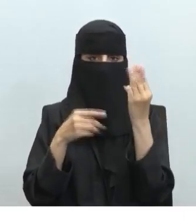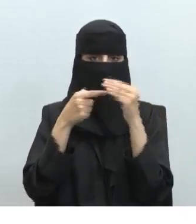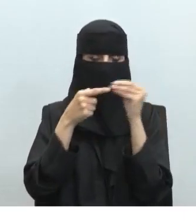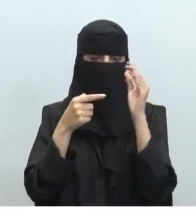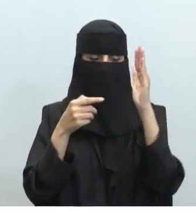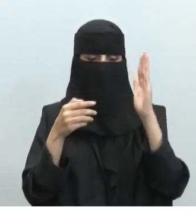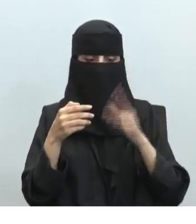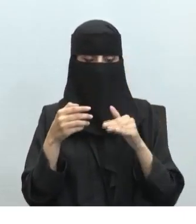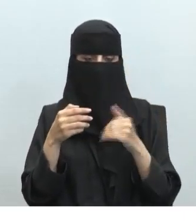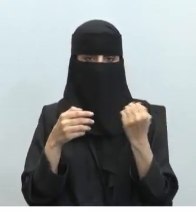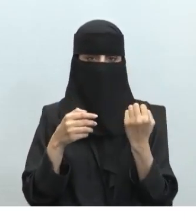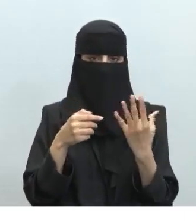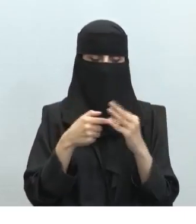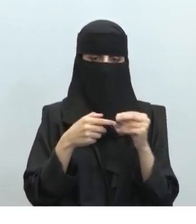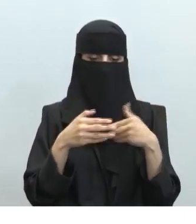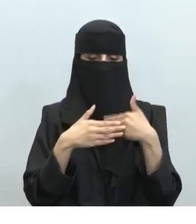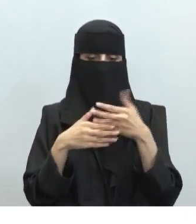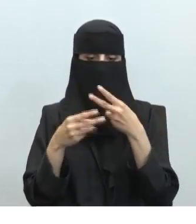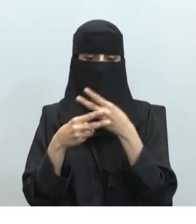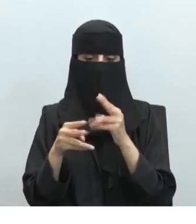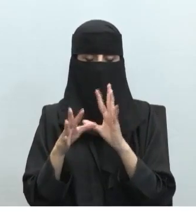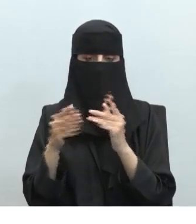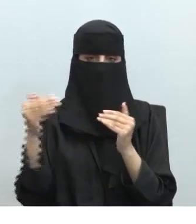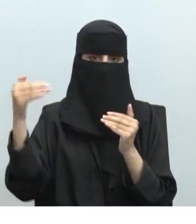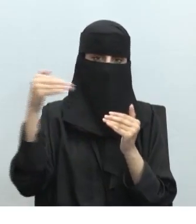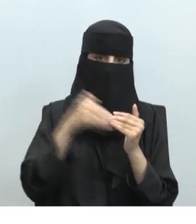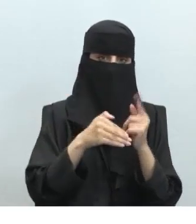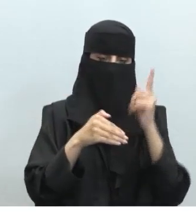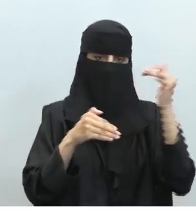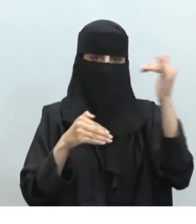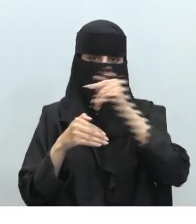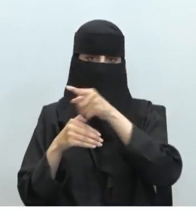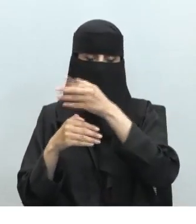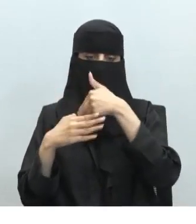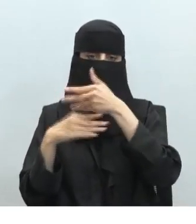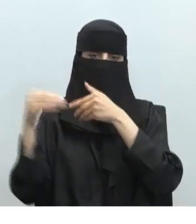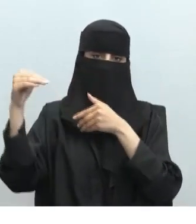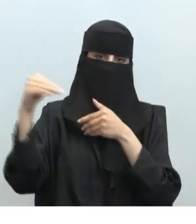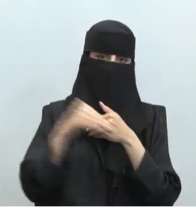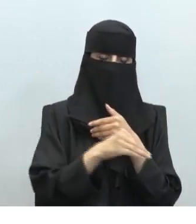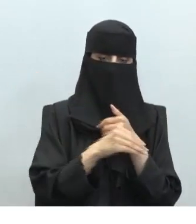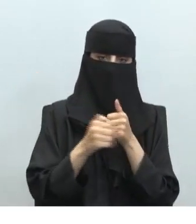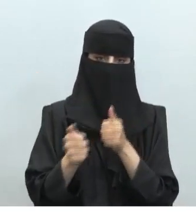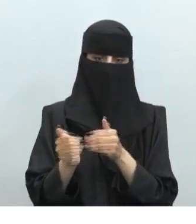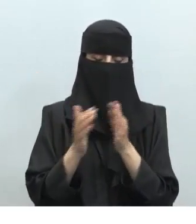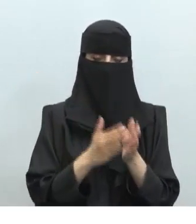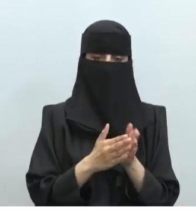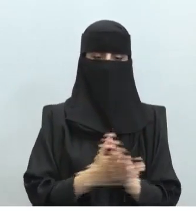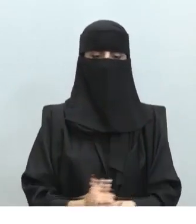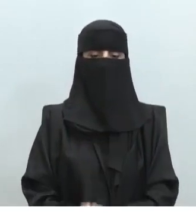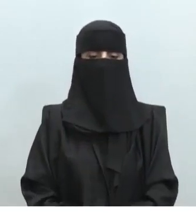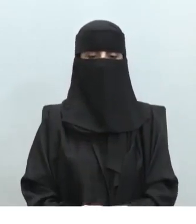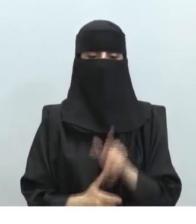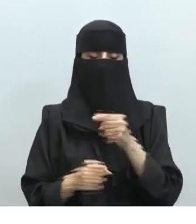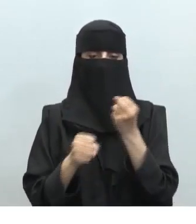السلسله الثانويه سوف يبدا من عند بطريقه معاكسه في الاتجاه المعاكس خلف او عكس اتجاه التضاعف